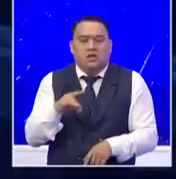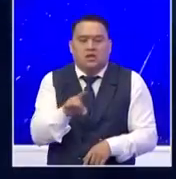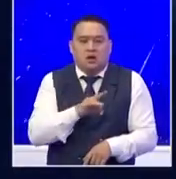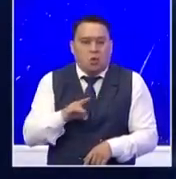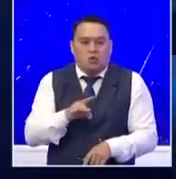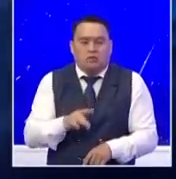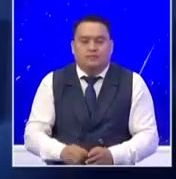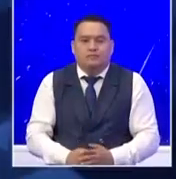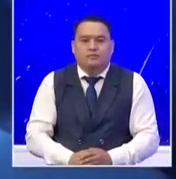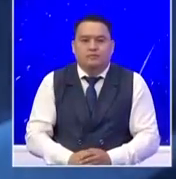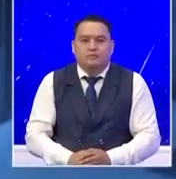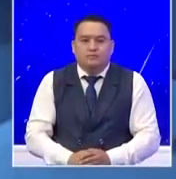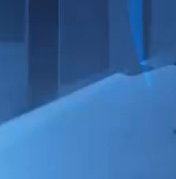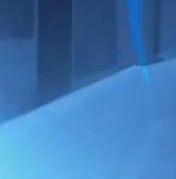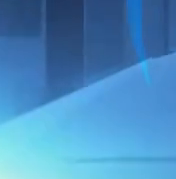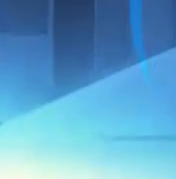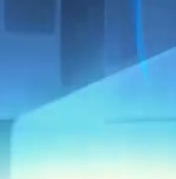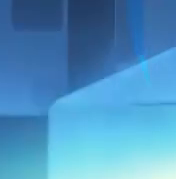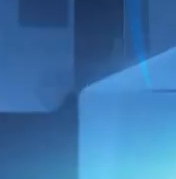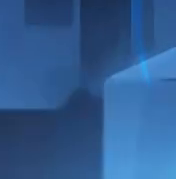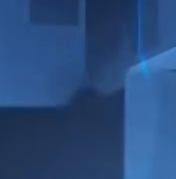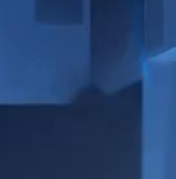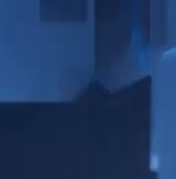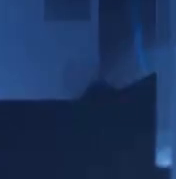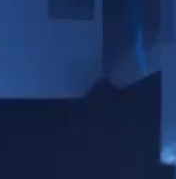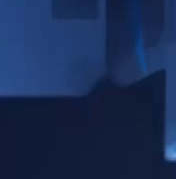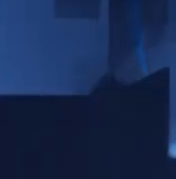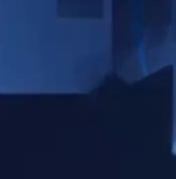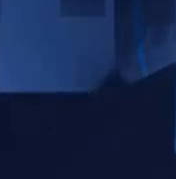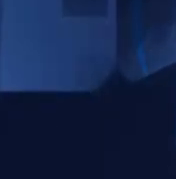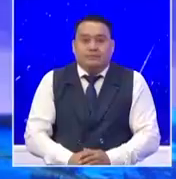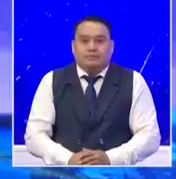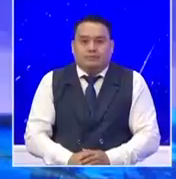районов. Алексей Цой, Азат Жумаханов, Асхат Мусабеков, телеканал ЖТСУ.